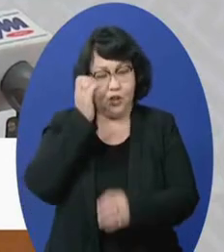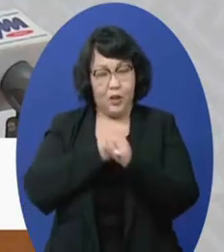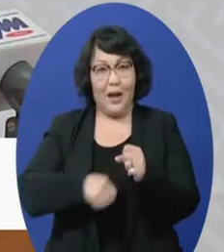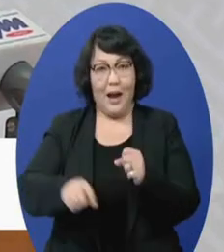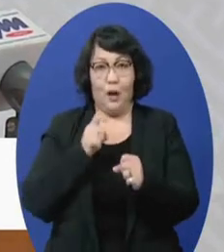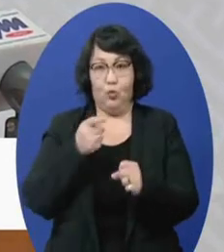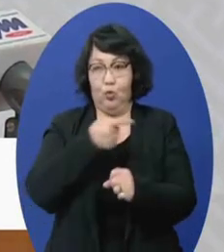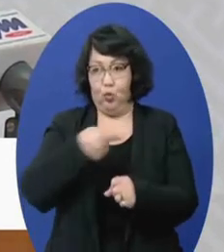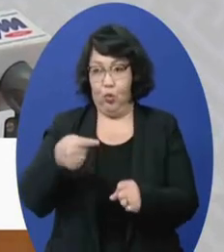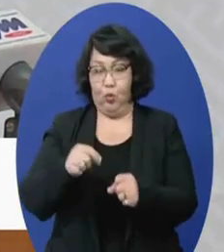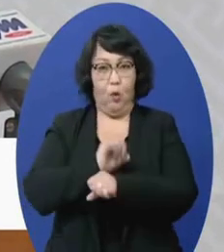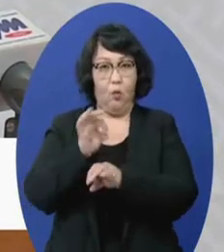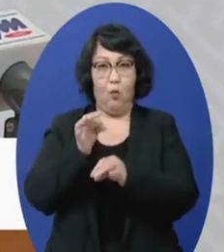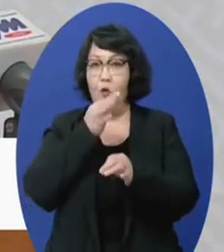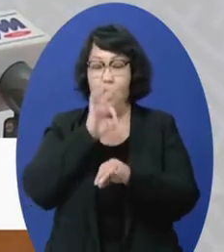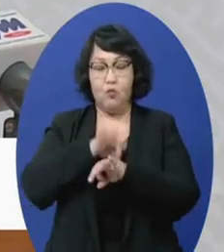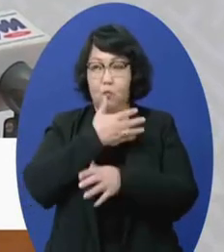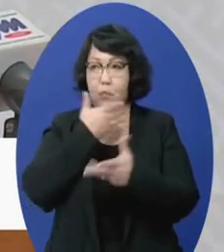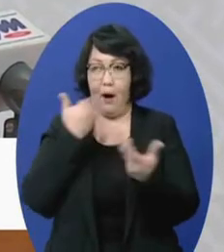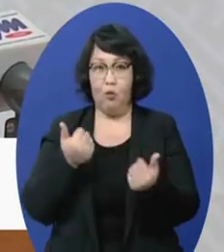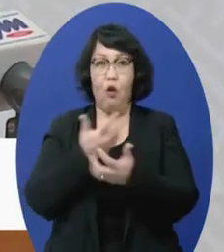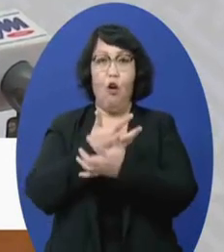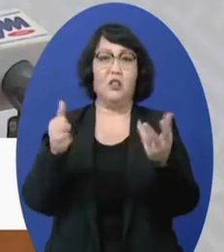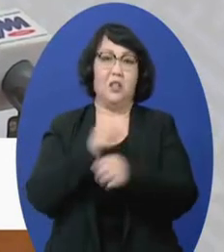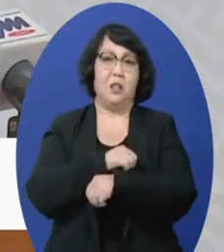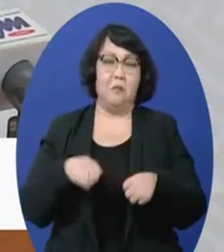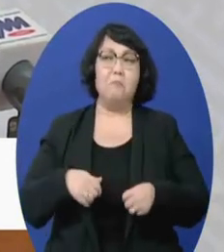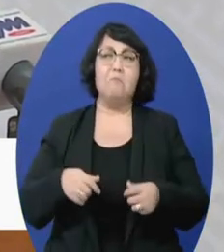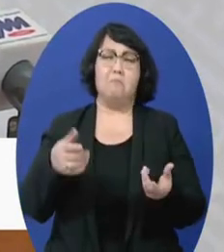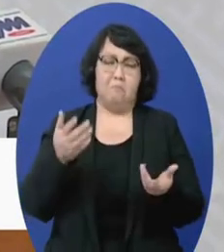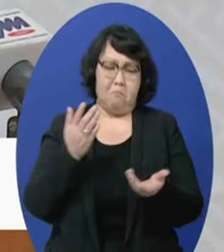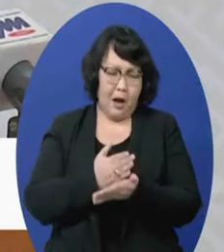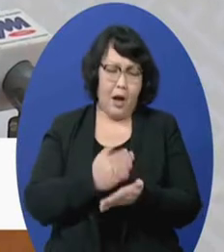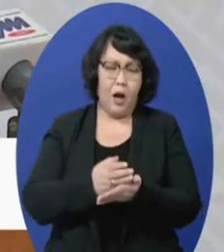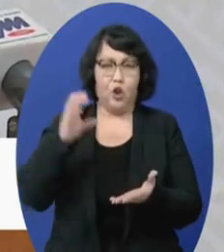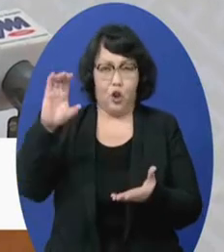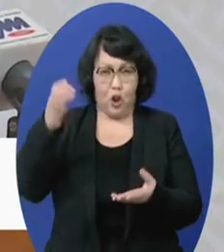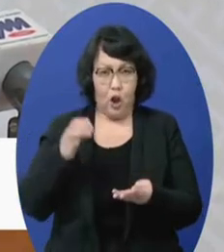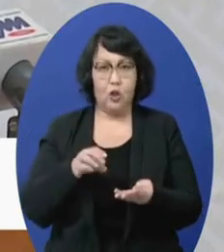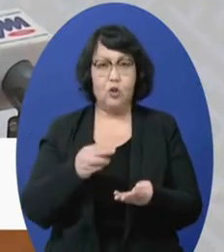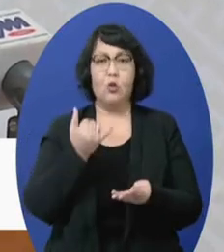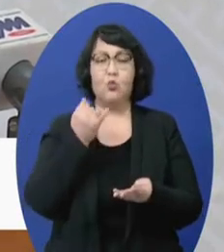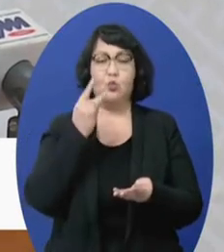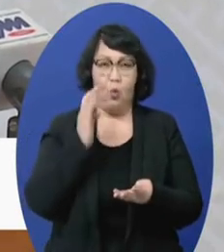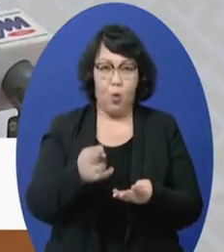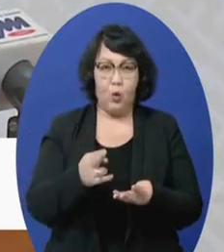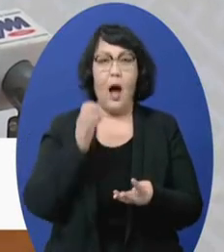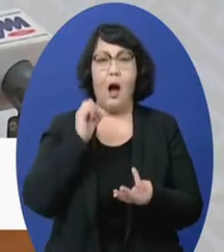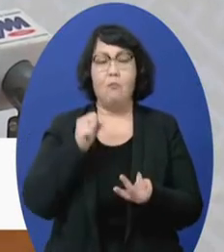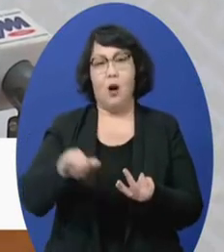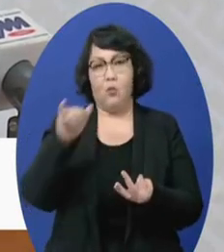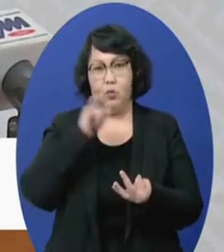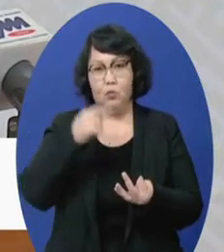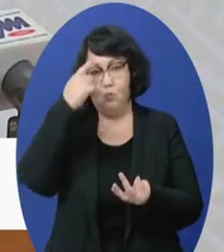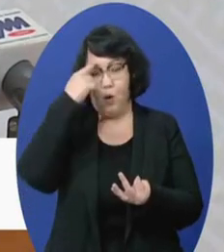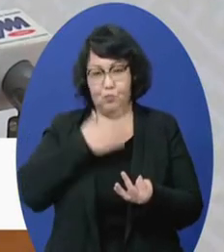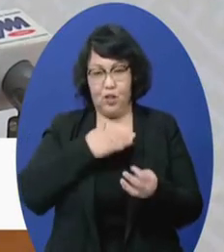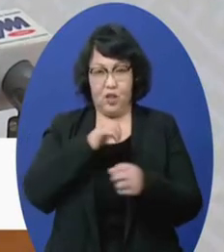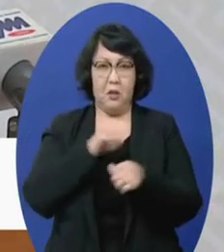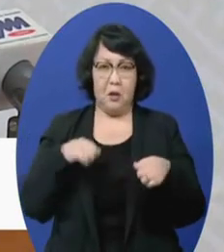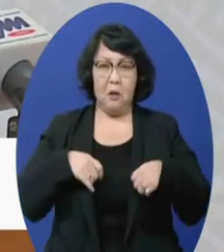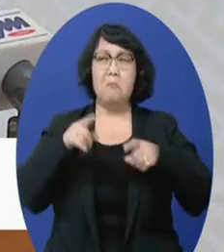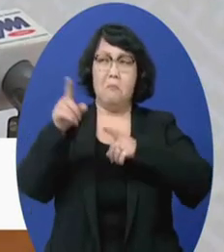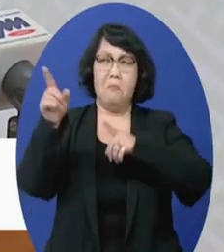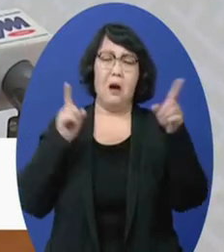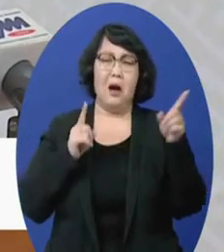маш олон мянган иргэд байгаа. Бүгд найрамдах Солонгос улс, за Түрк, Америкийн нэгдсэн улс гээд маш олон оронд байгаа. Эдгээр